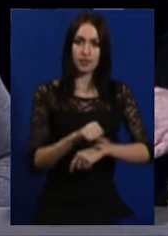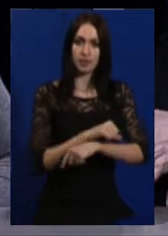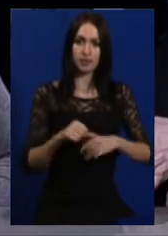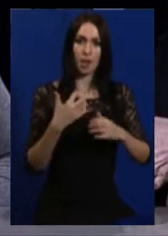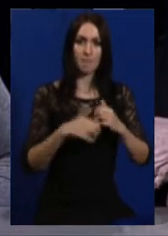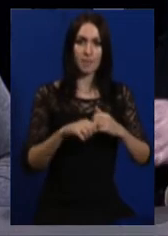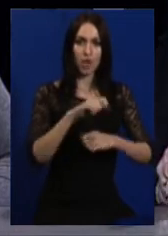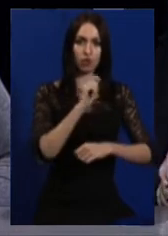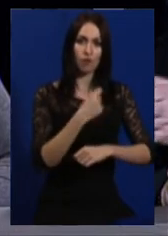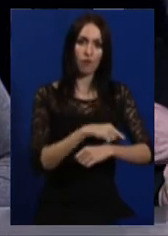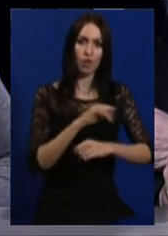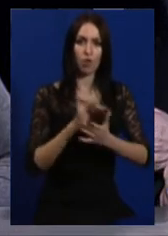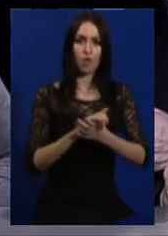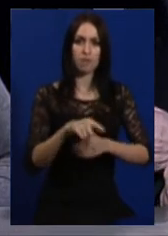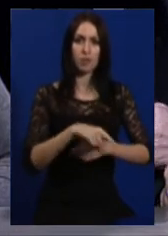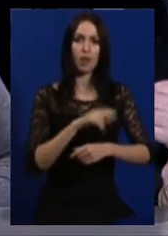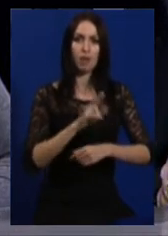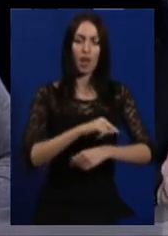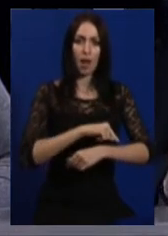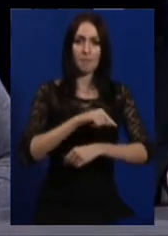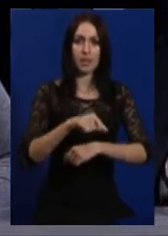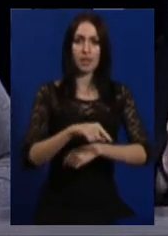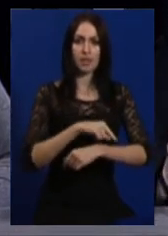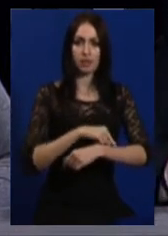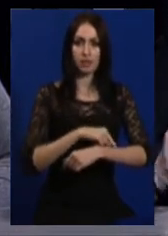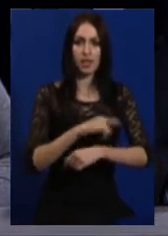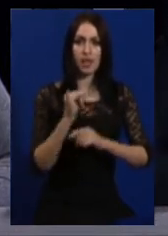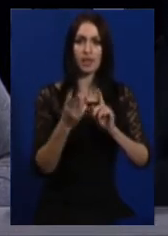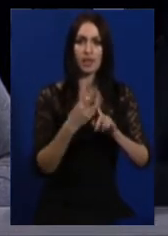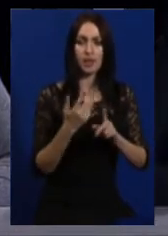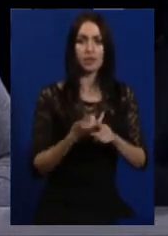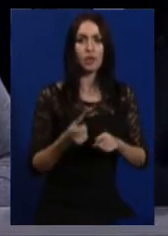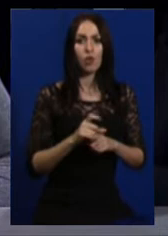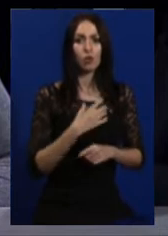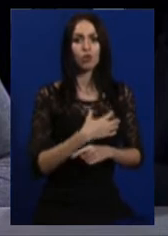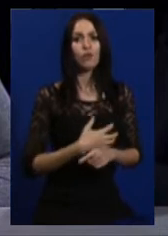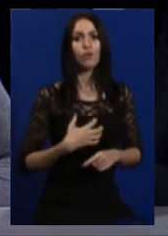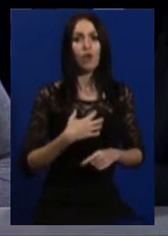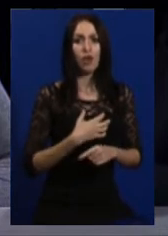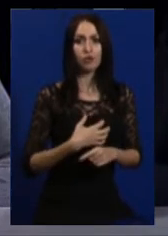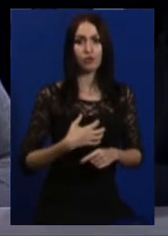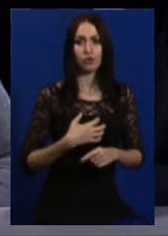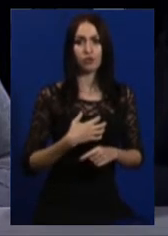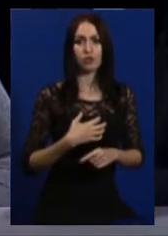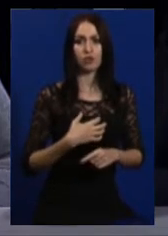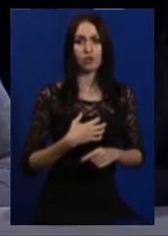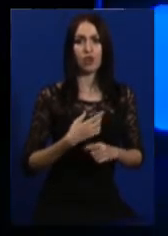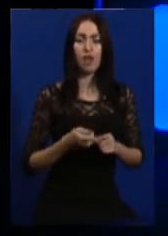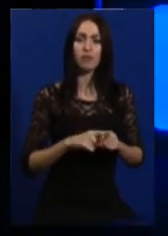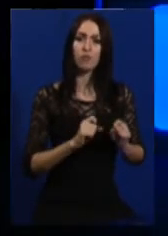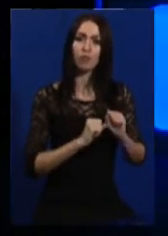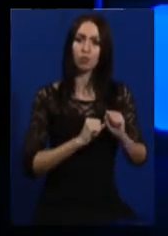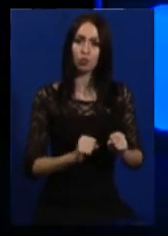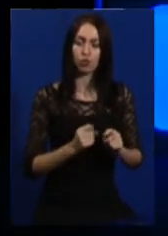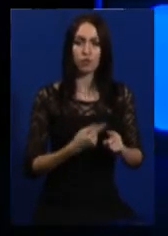войной и миром как ее перейти и третье очень важный месседж это мужество этих